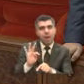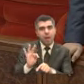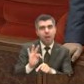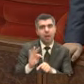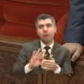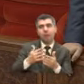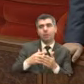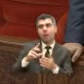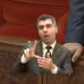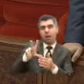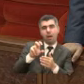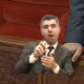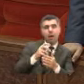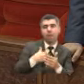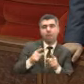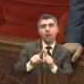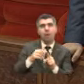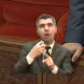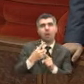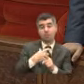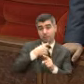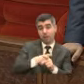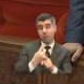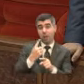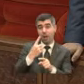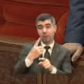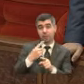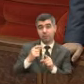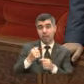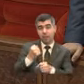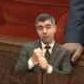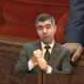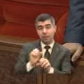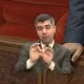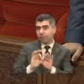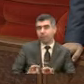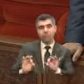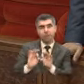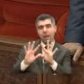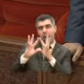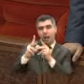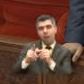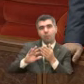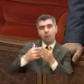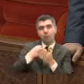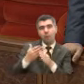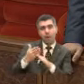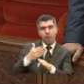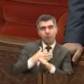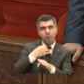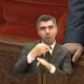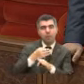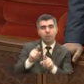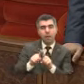شنو هي البطاله. ماشي انا اللي كنعرف البطاله بوحدي والمعاناه ديال المغاربه تجاهها، ولكن الارقام انا كنظن الارقام اللي عطيت قبل قليل هي